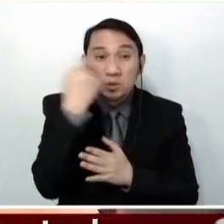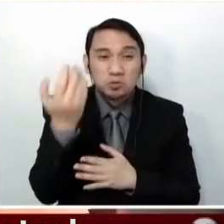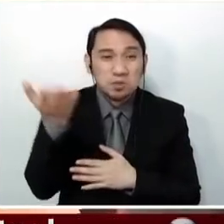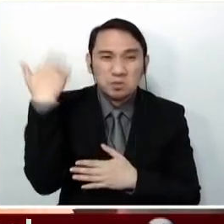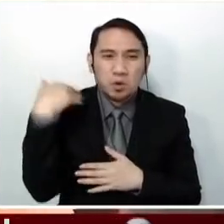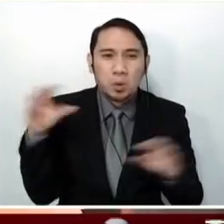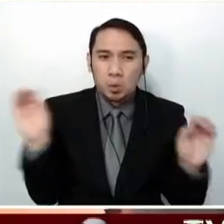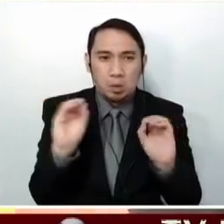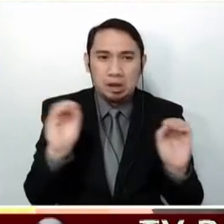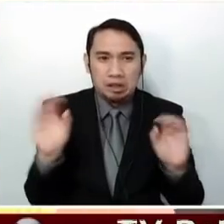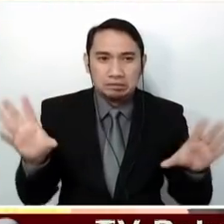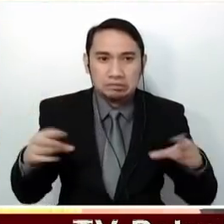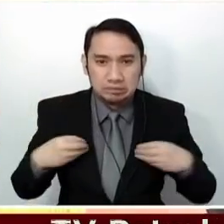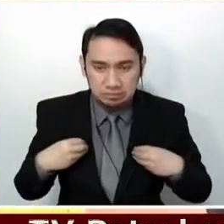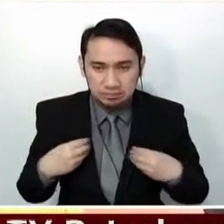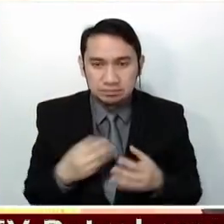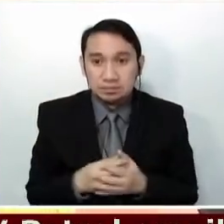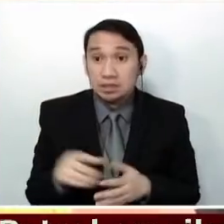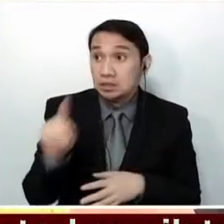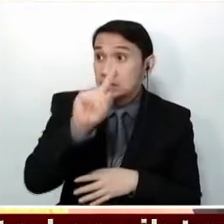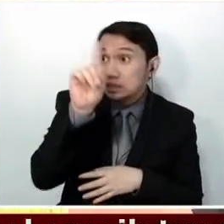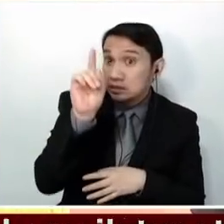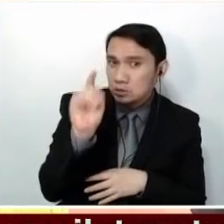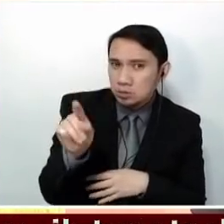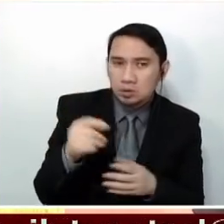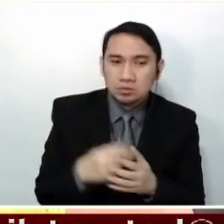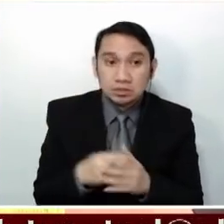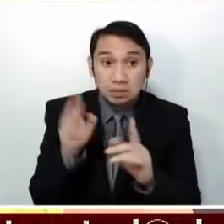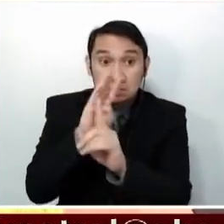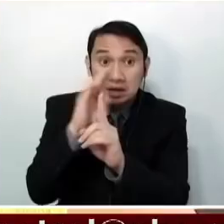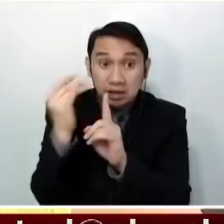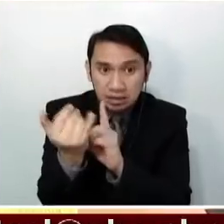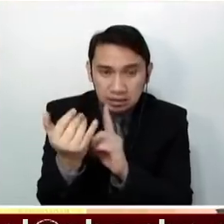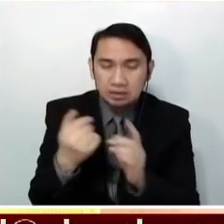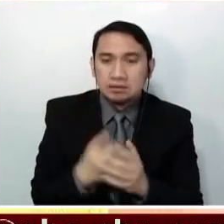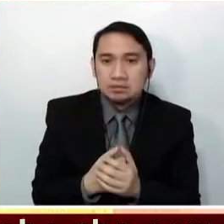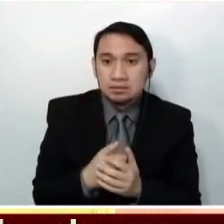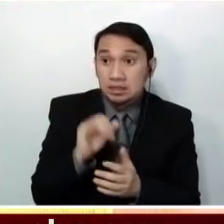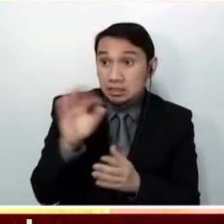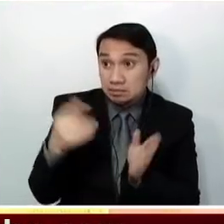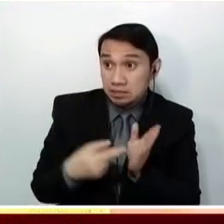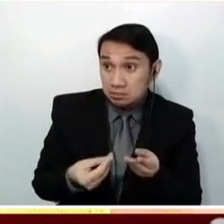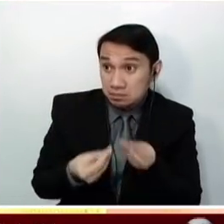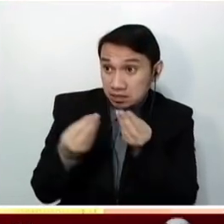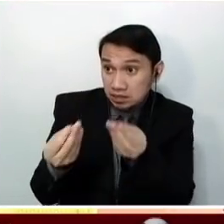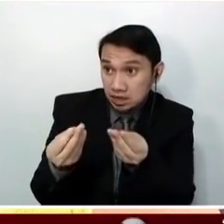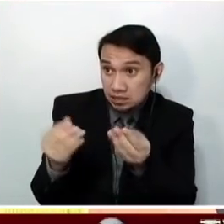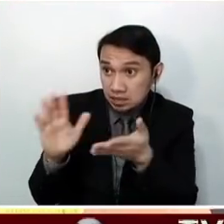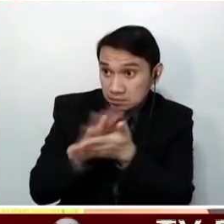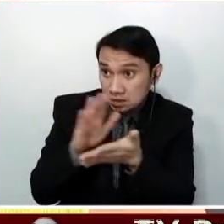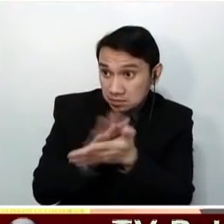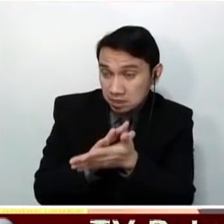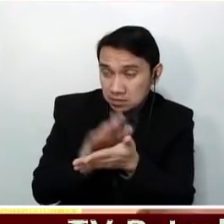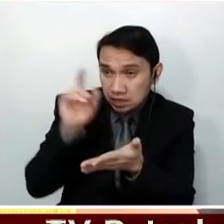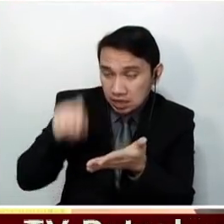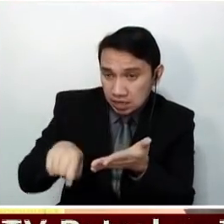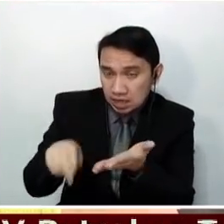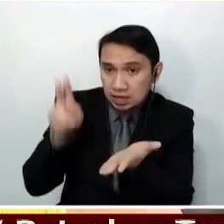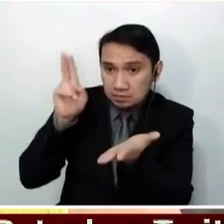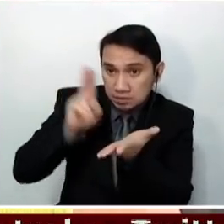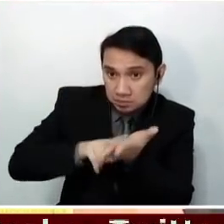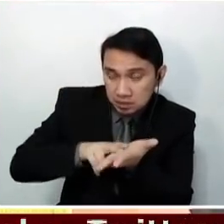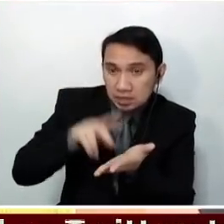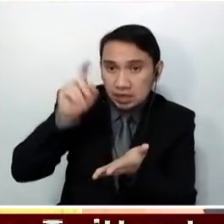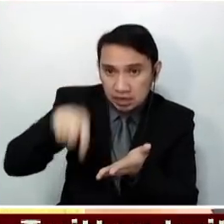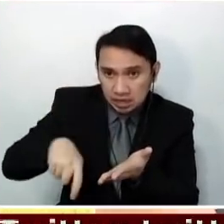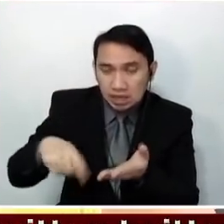kay Kagawad at sabi, kailangan daw pag nagbigay ng papel, matik na pipirman, i-sasubmit ka